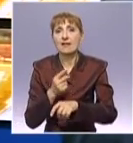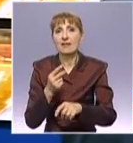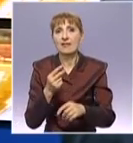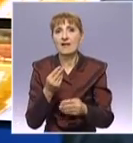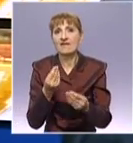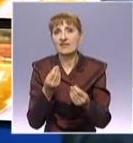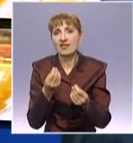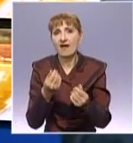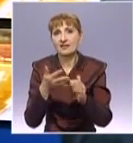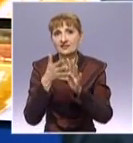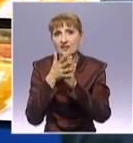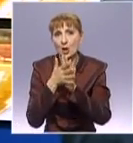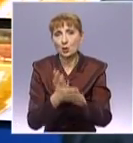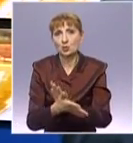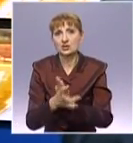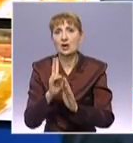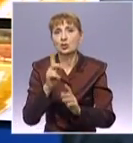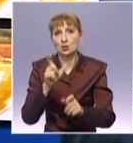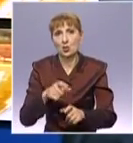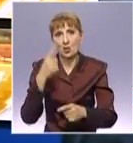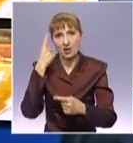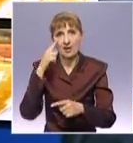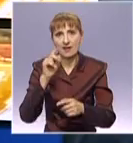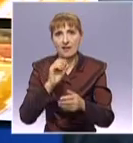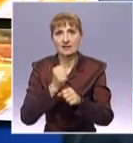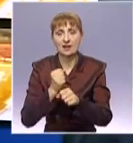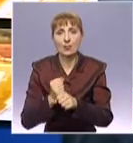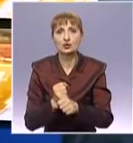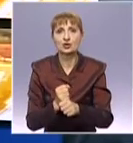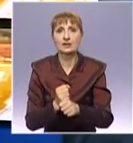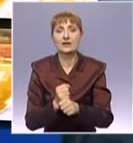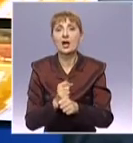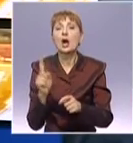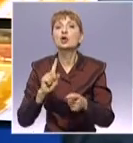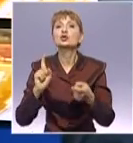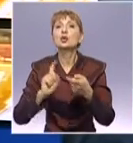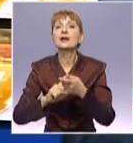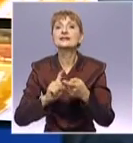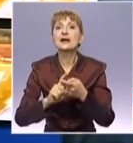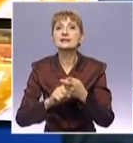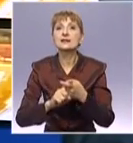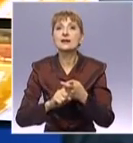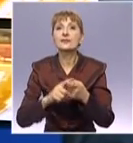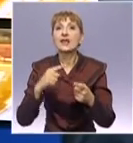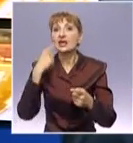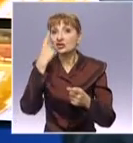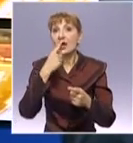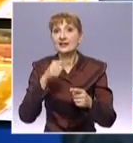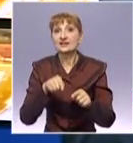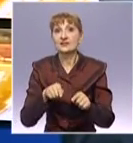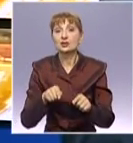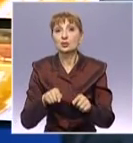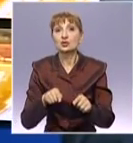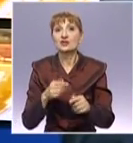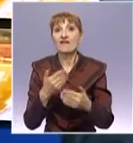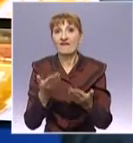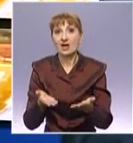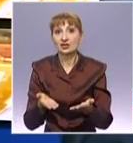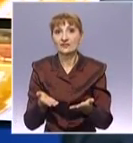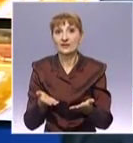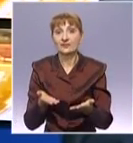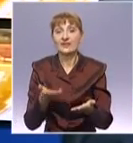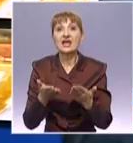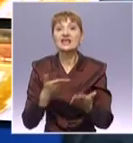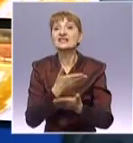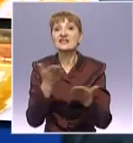финансовой нагрузкой на разработчиков. Что касательно Вот частного случая вот вашего, если